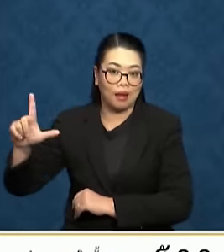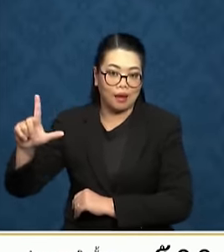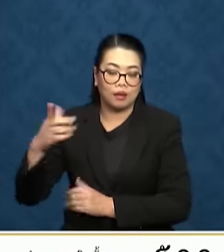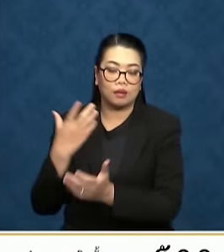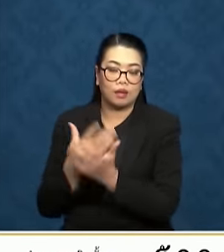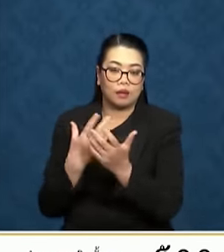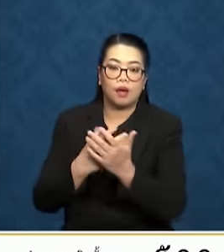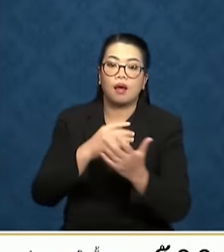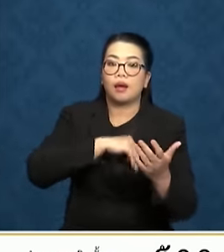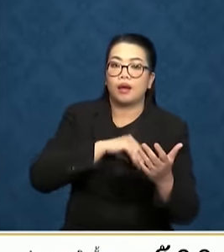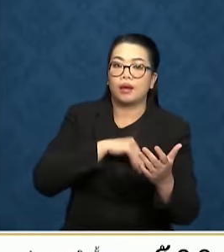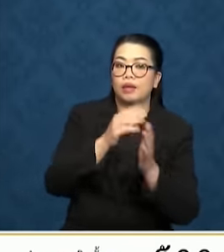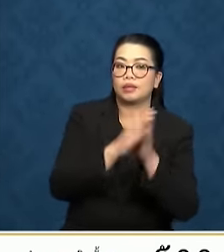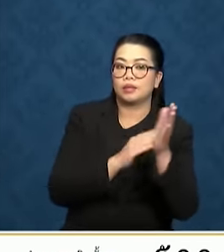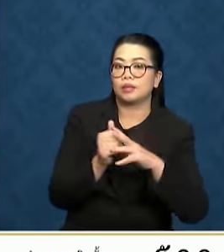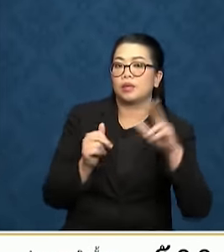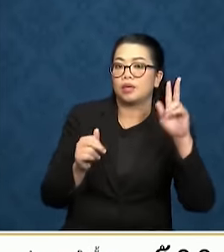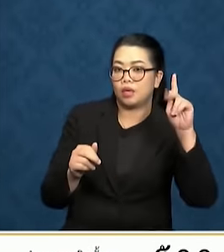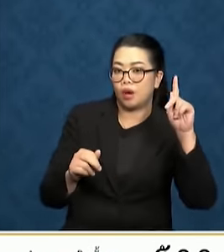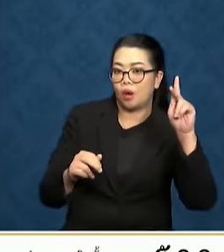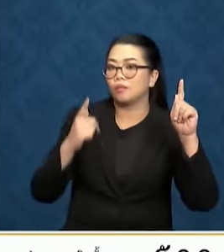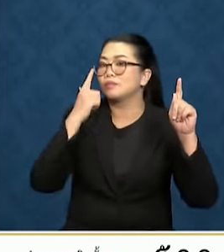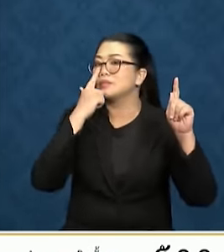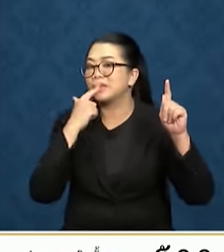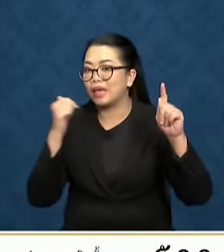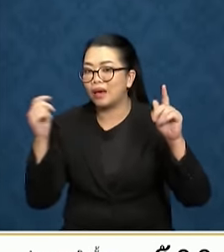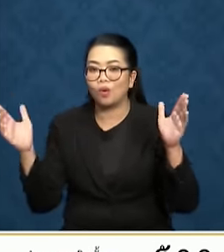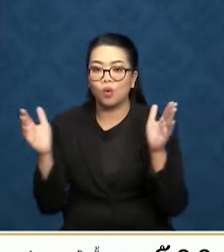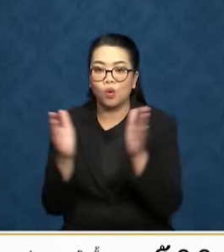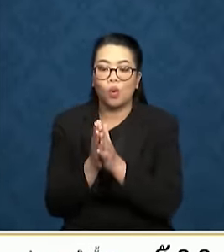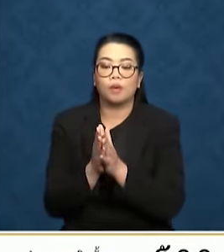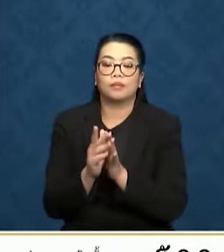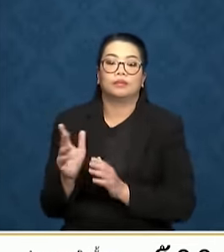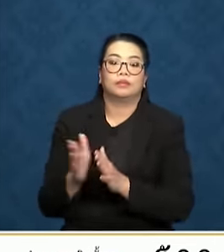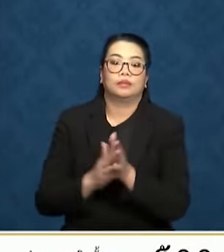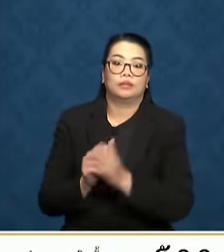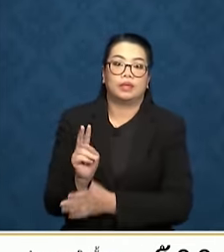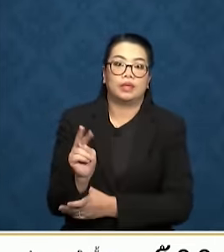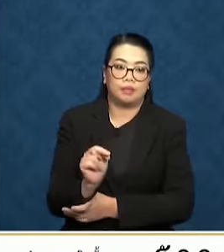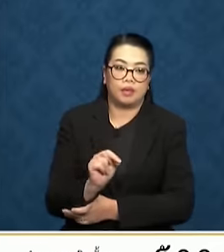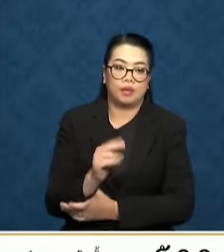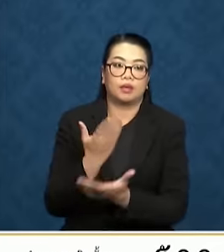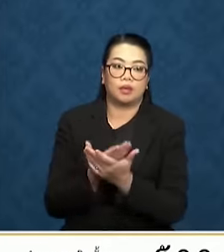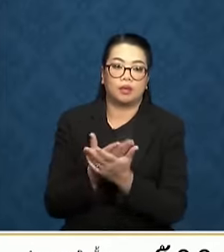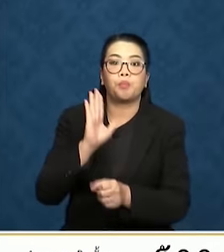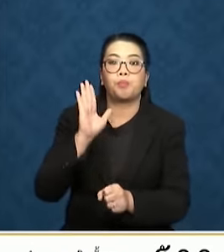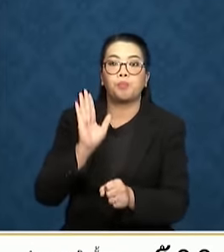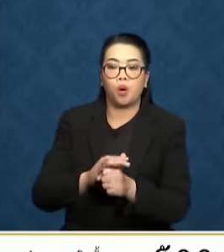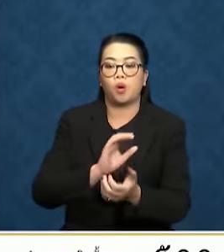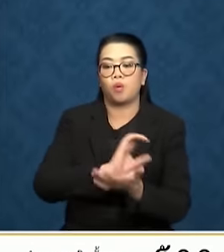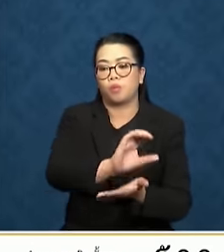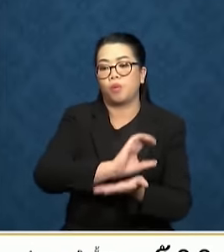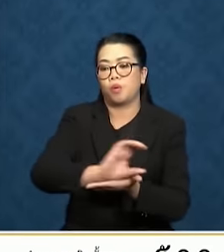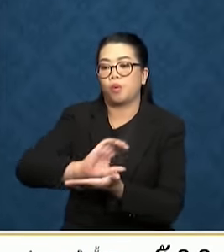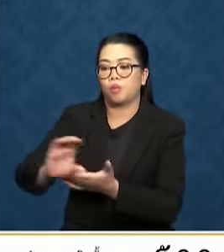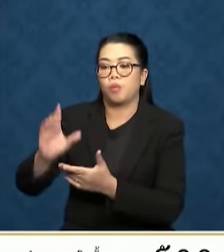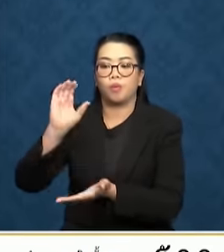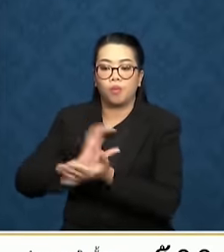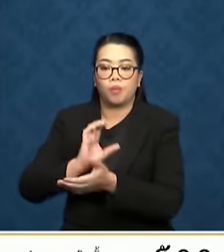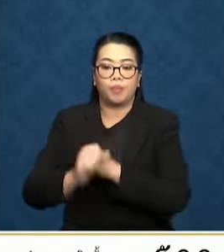ได้รัฐสีเขียวบวกกับเงินกู้สีแดงก็จะทำให้รัฐบาลมีเงินพอในการจับจ่ายใช้สอย